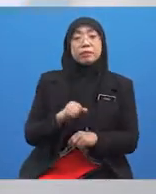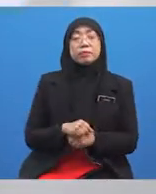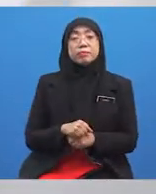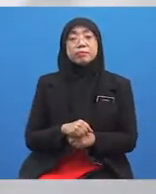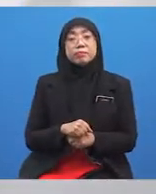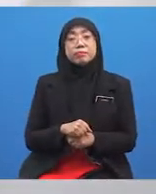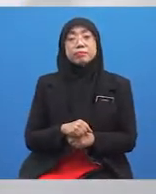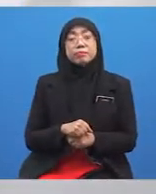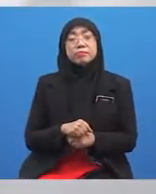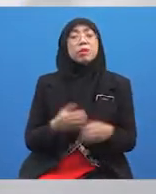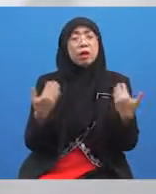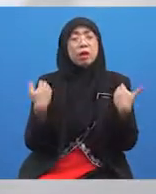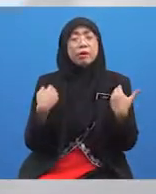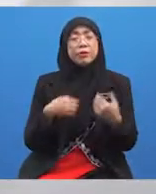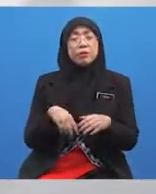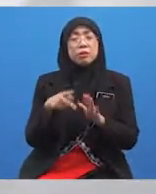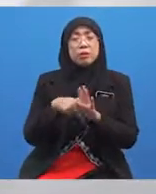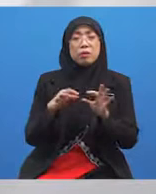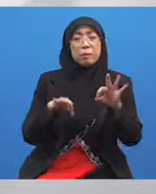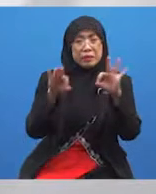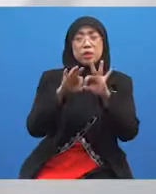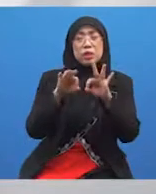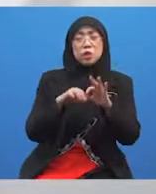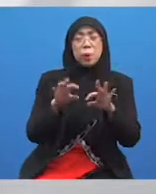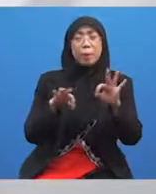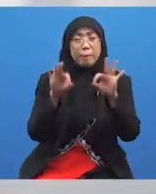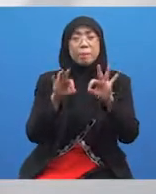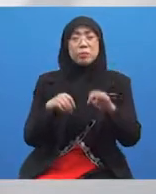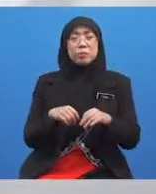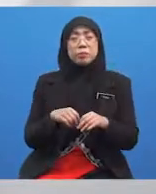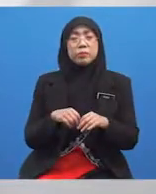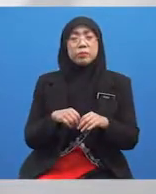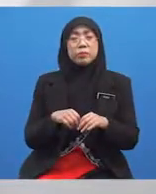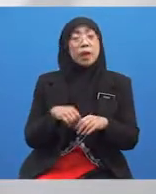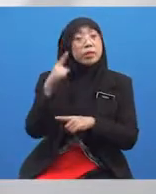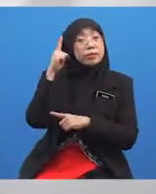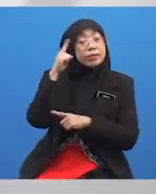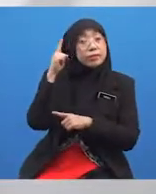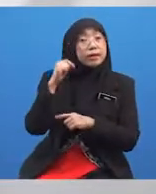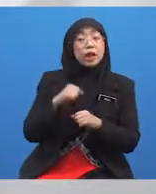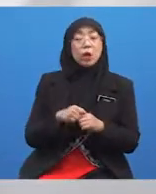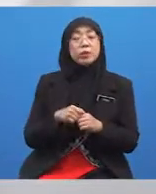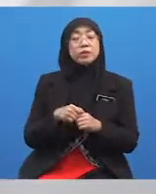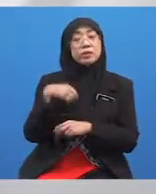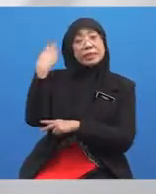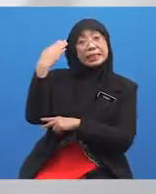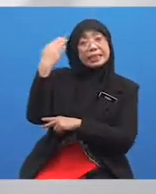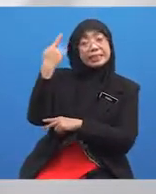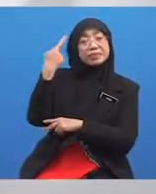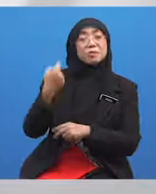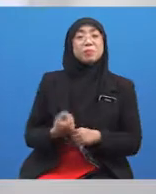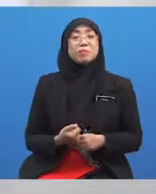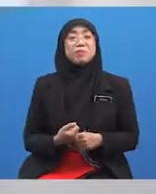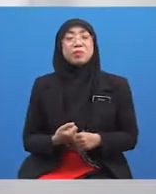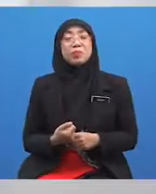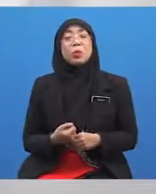Keperluan pengguna mungkin dirangsang oleh faktor dalaman seperti psikologi, dan faktor luaran promosi. Contoh